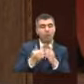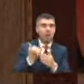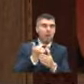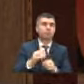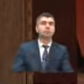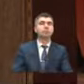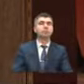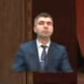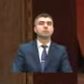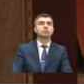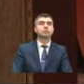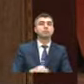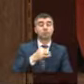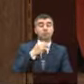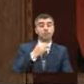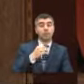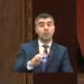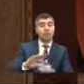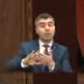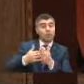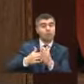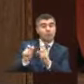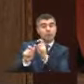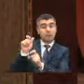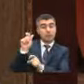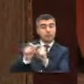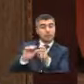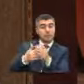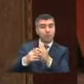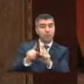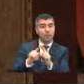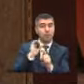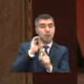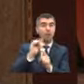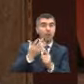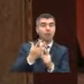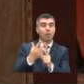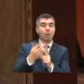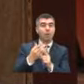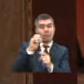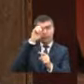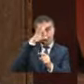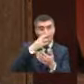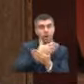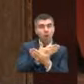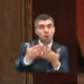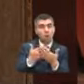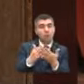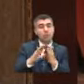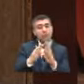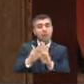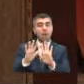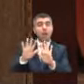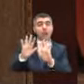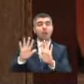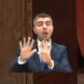نقول كالراي العام ان هذا القطاع من القطاعات الذي عرف انفتاحا كبيرا، اكثر من 10 ديال الدول اللي كتستثمر